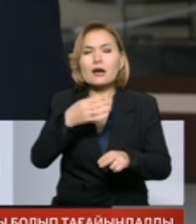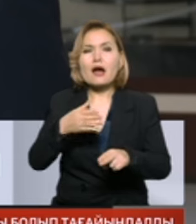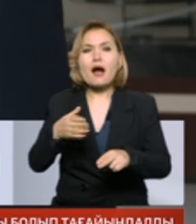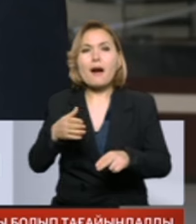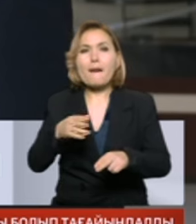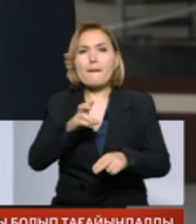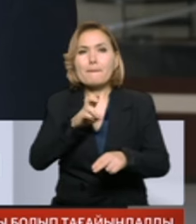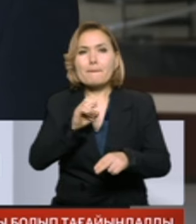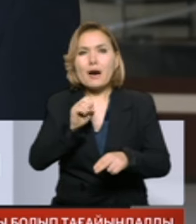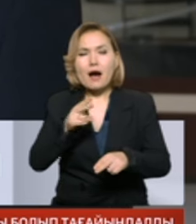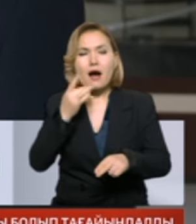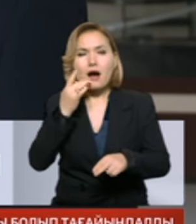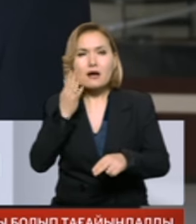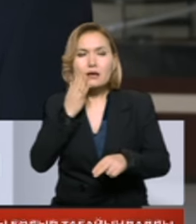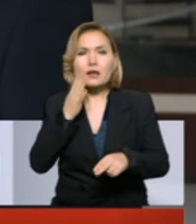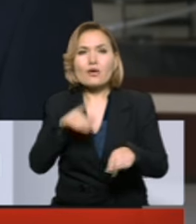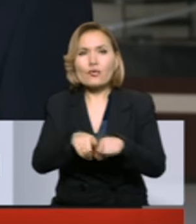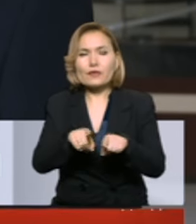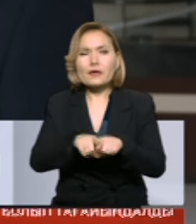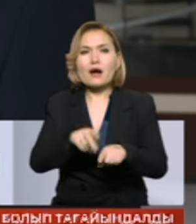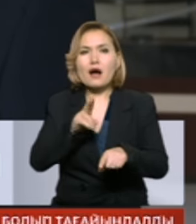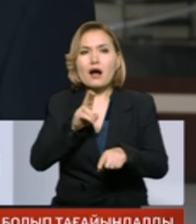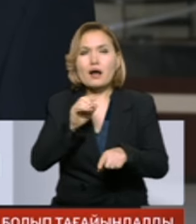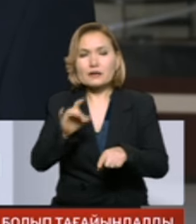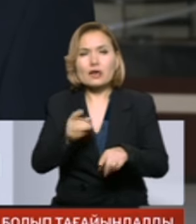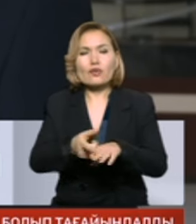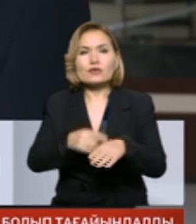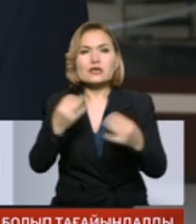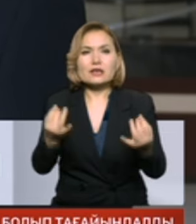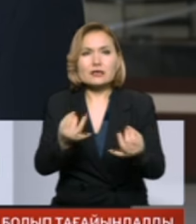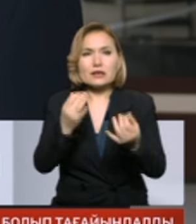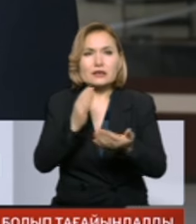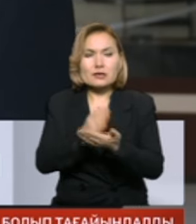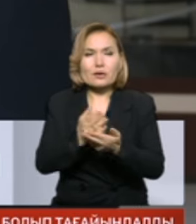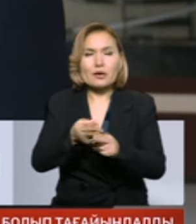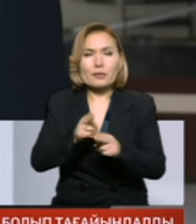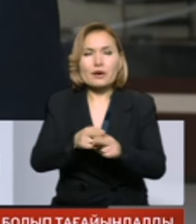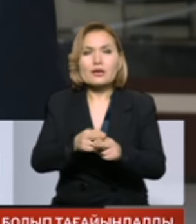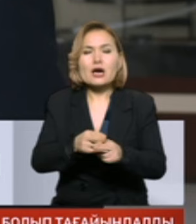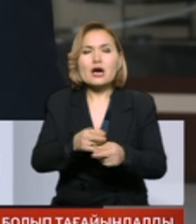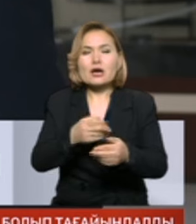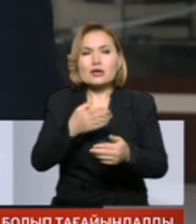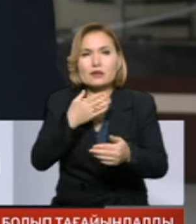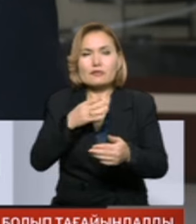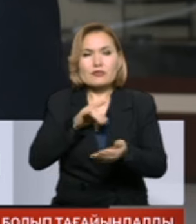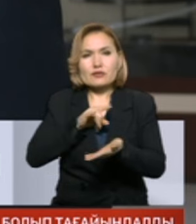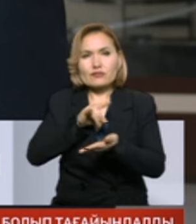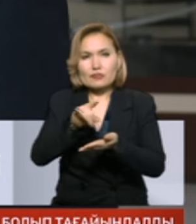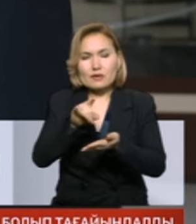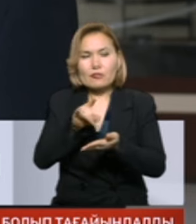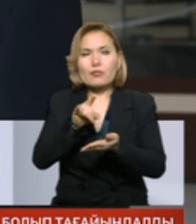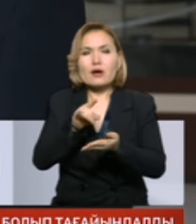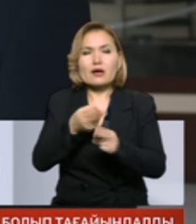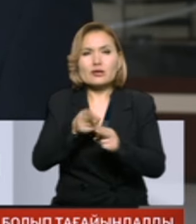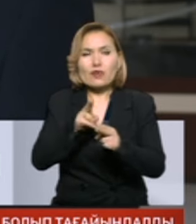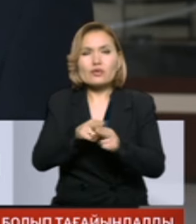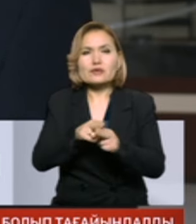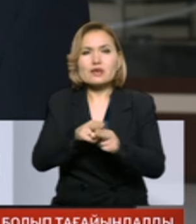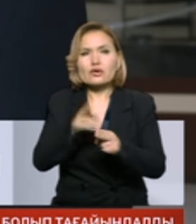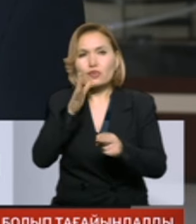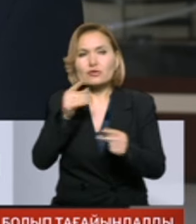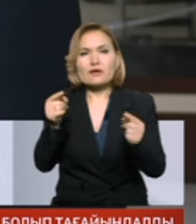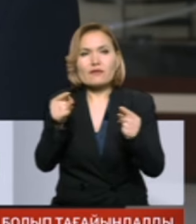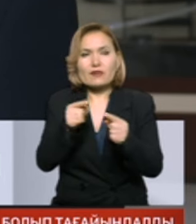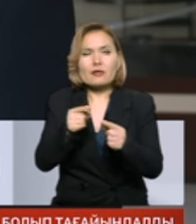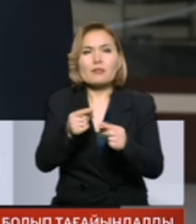бал, бұлар Катарды қызықтырғанмен бұларға біз өз уақытында жеткізіп беру мәселесі тұрады. Яғни бізде бұл